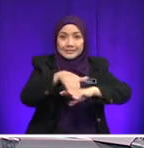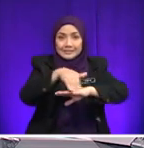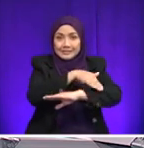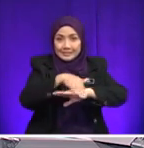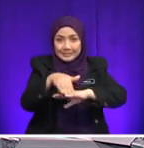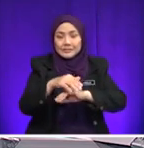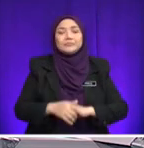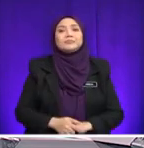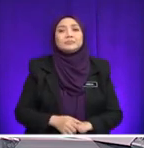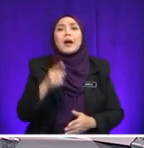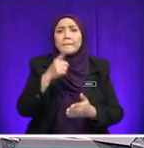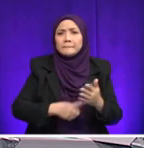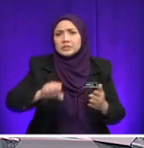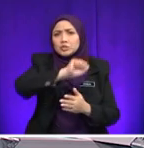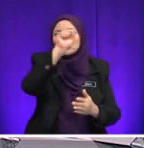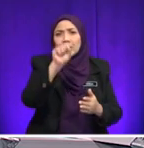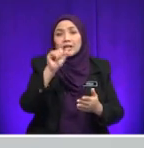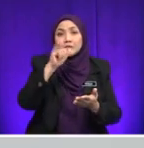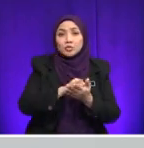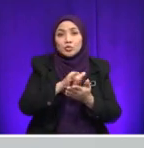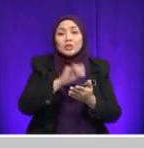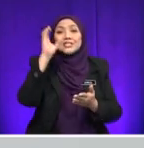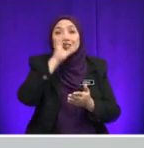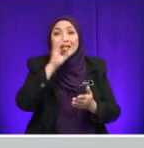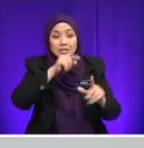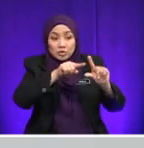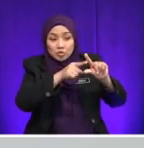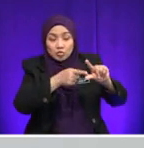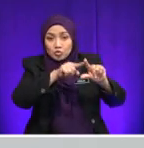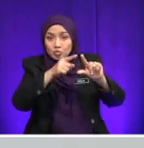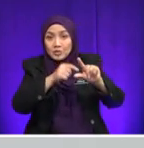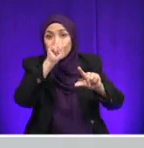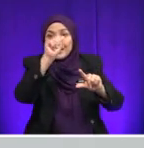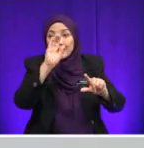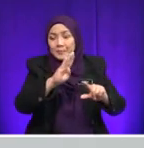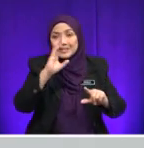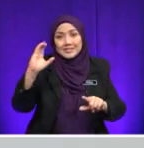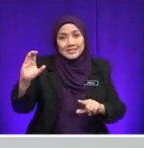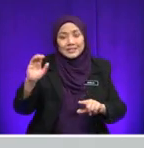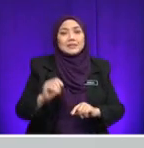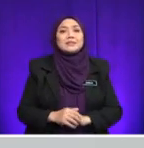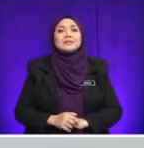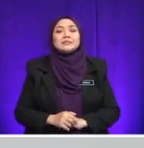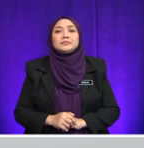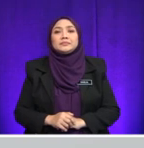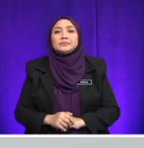sini Apakah soal lain kita cari sudut ABC jadi bisa cari sudut ABC